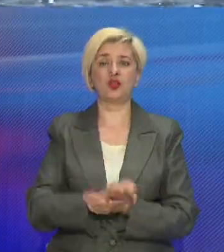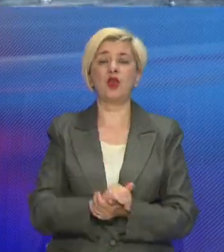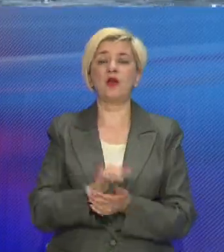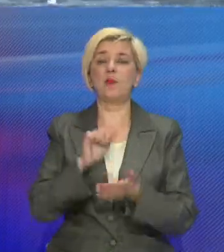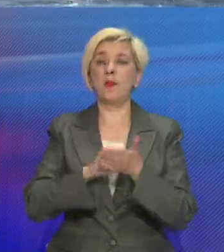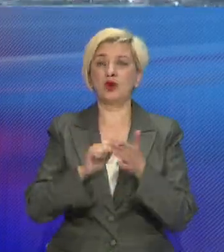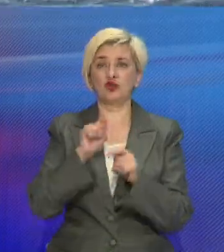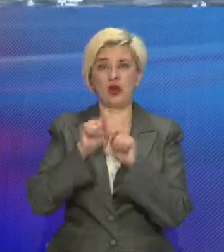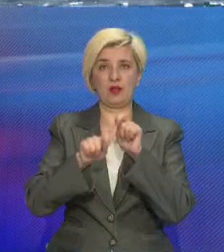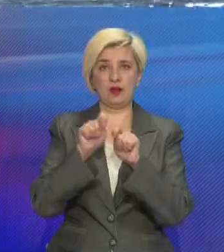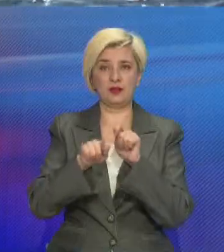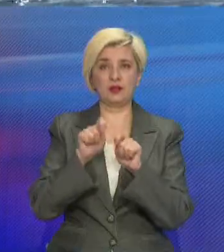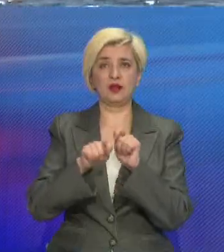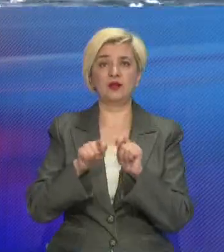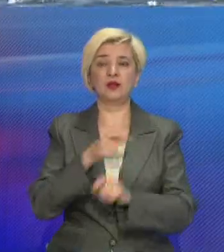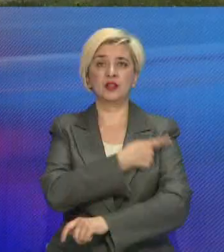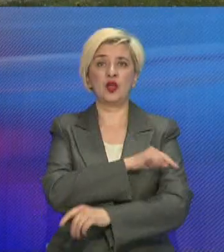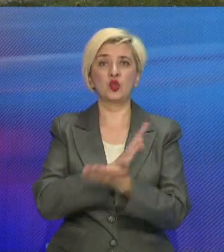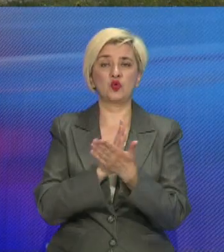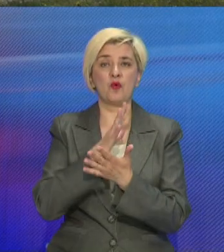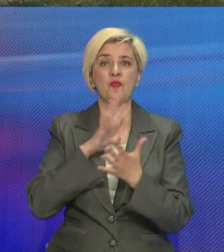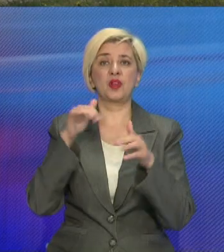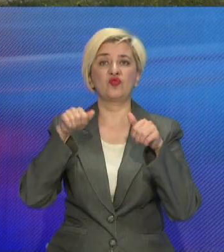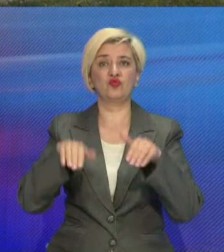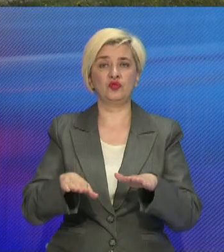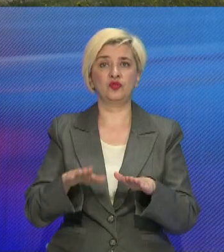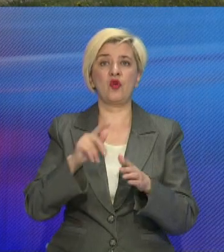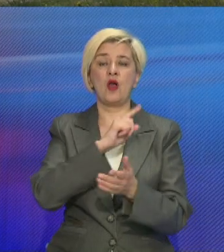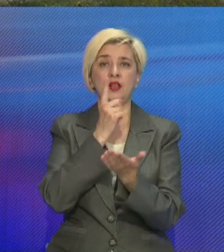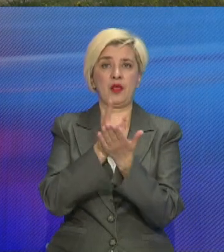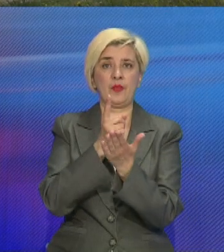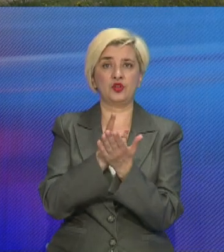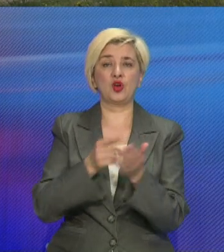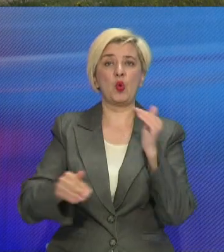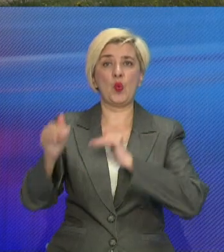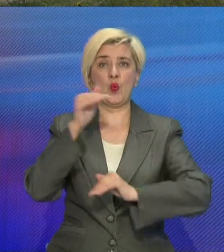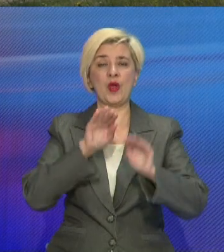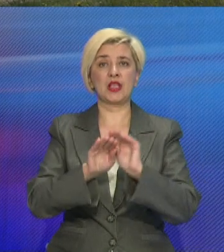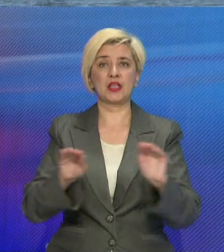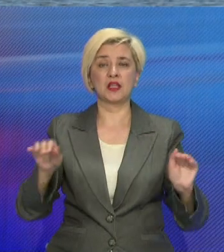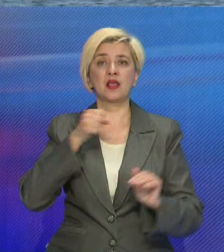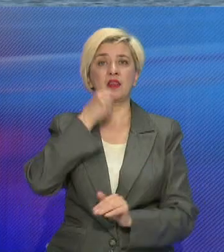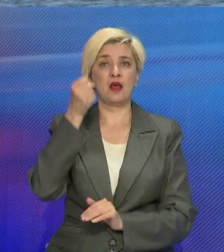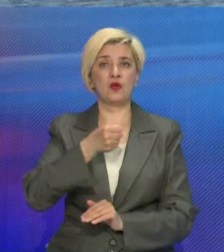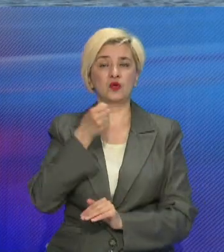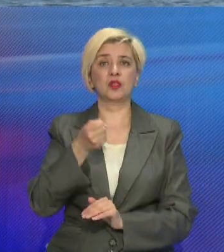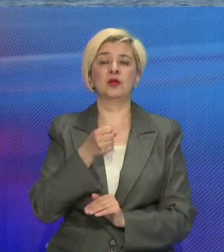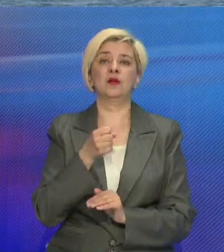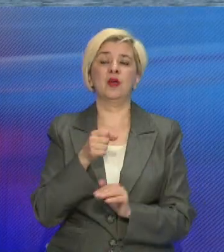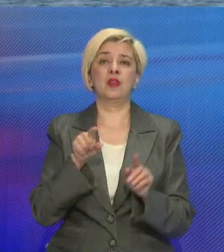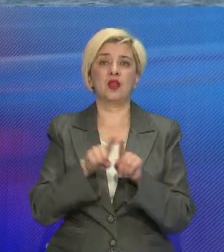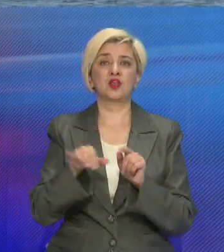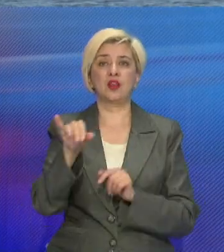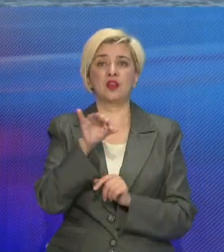даных аналізу санэпідслужбай было прынята рашэнне аб увядзенні забароны на купанне дзяцей і дарослых. Таксама на возеры